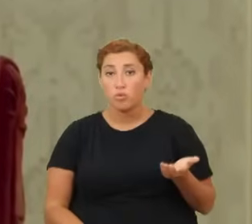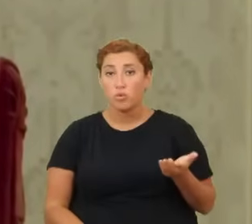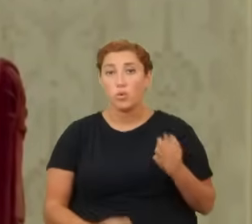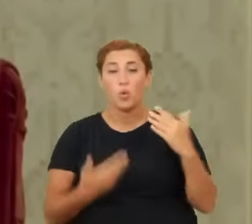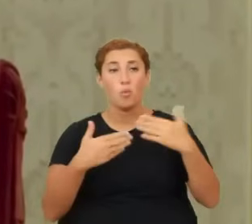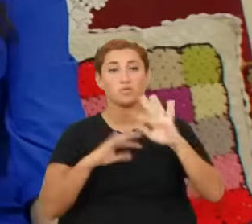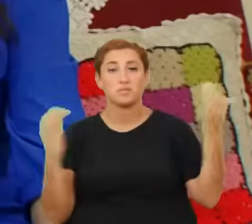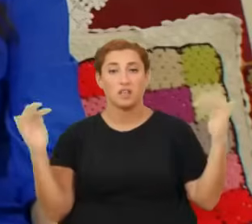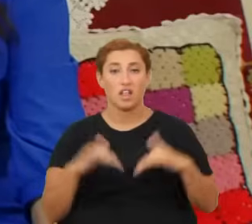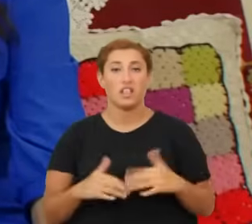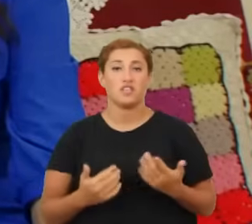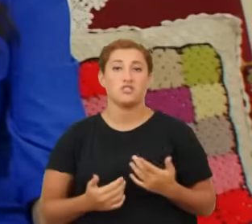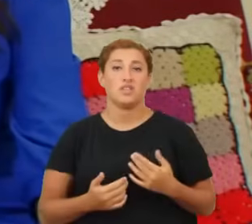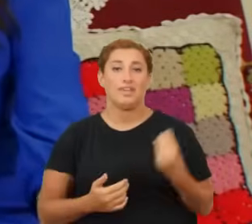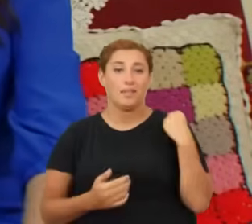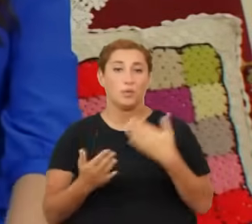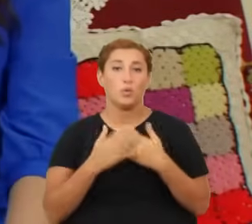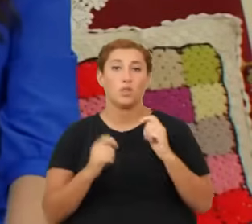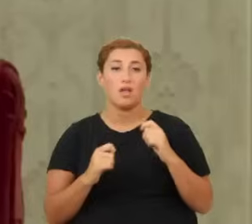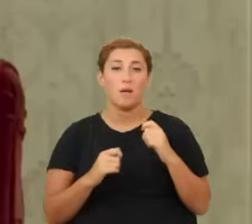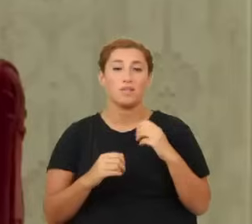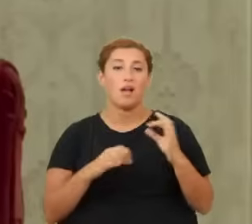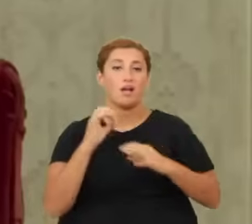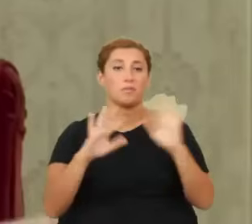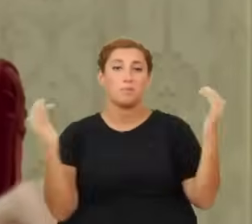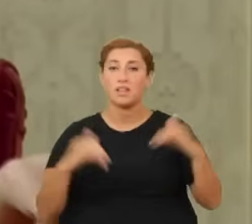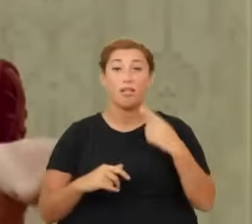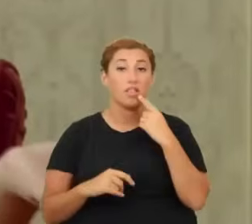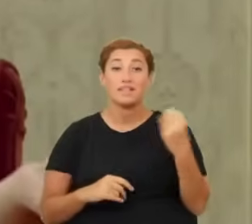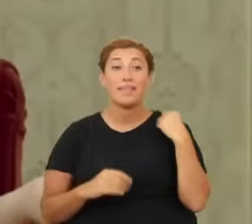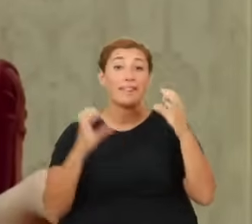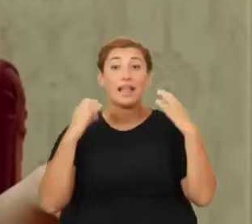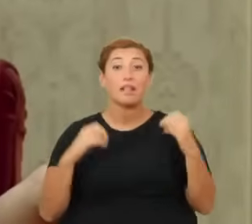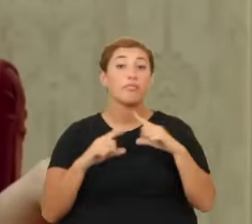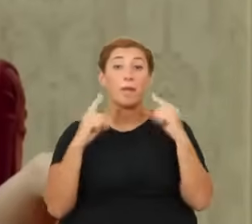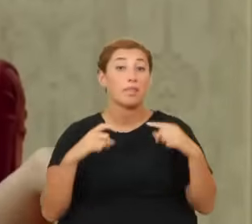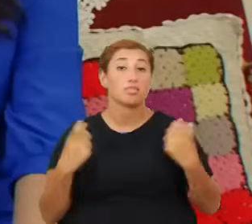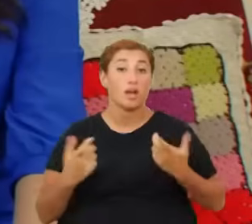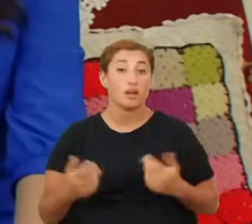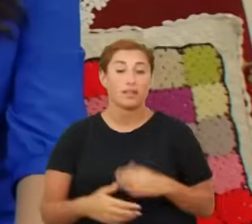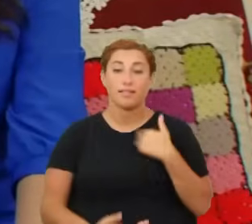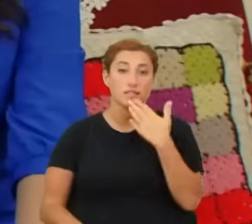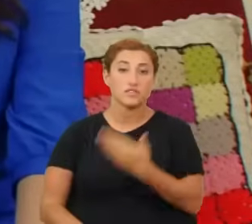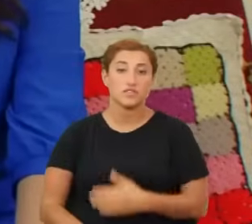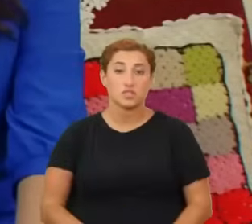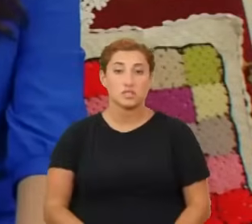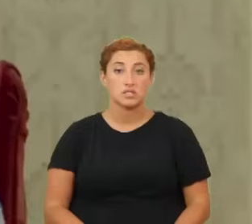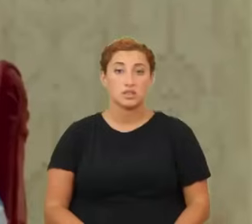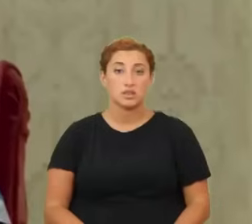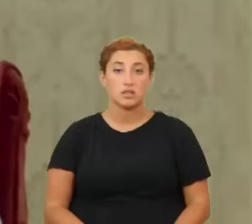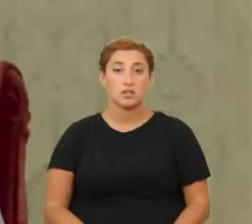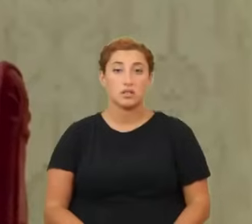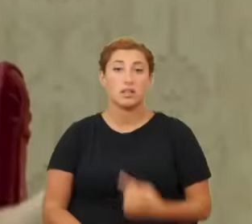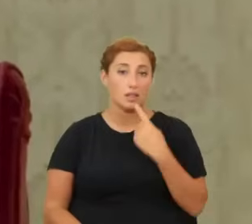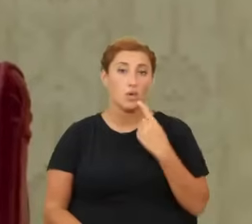Konu komşu gelecek. Yeni daha düğün yaptık. Hısım akraba gelecek, diyecekler ki yeni gelin damat nerede? Ne diyeceğiz?